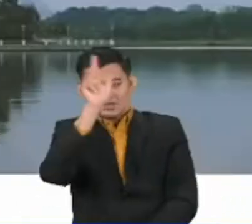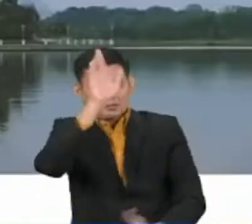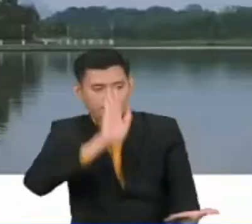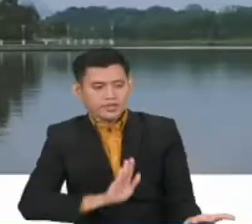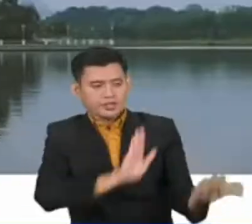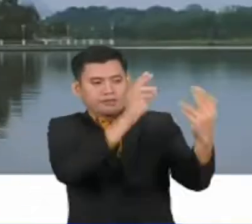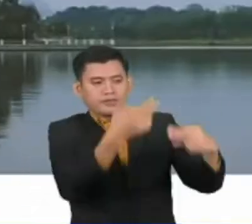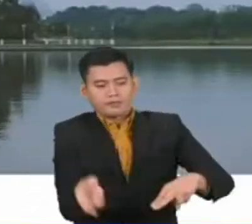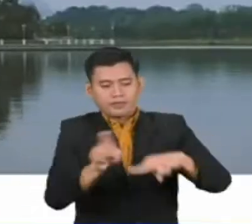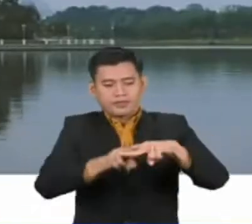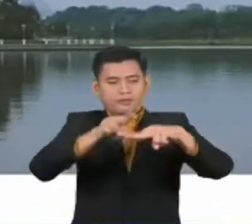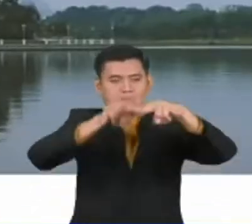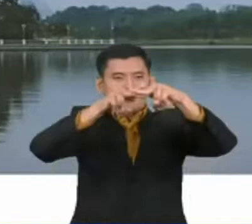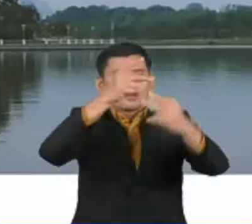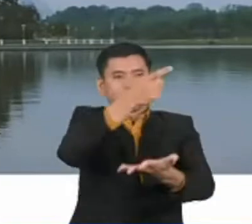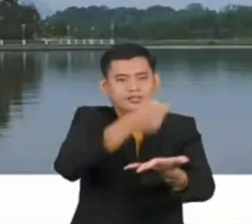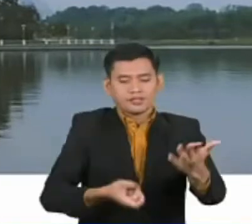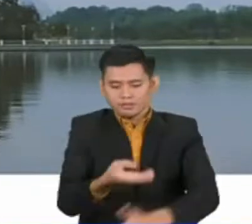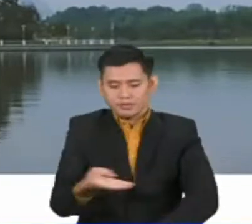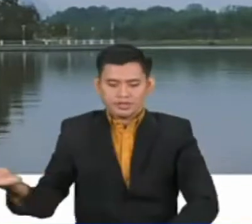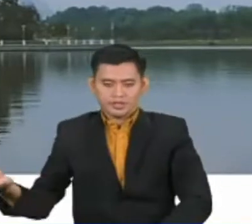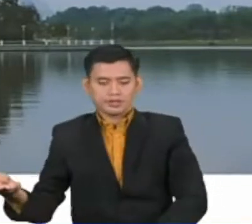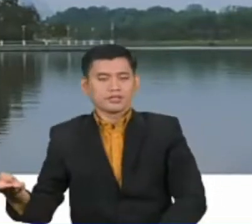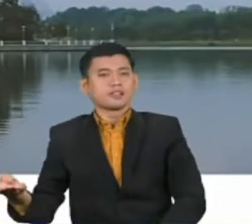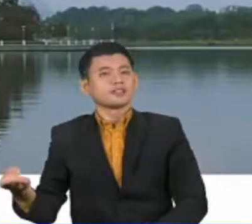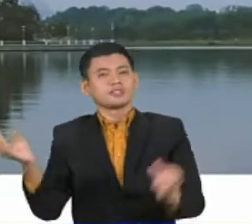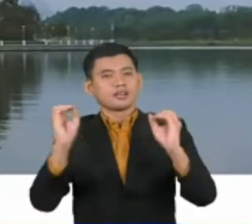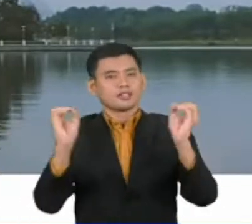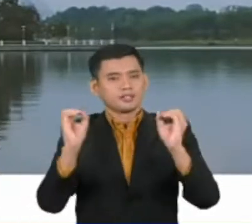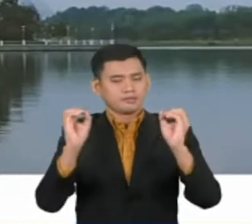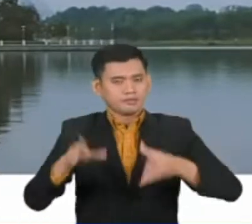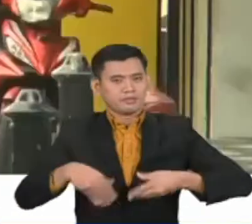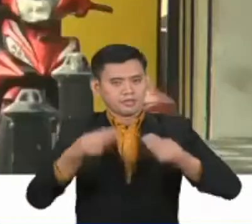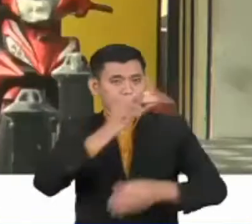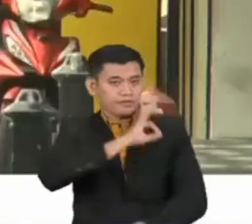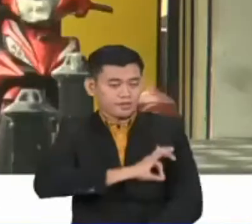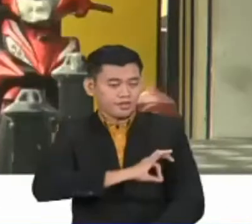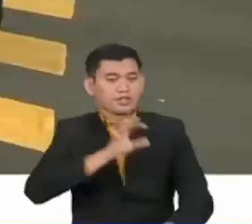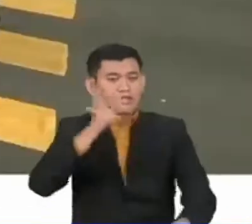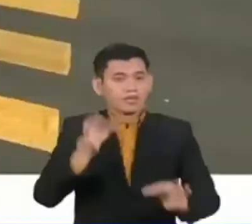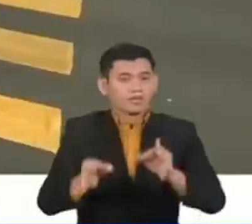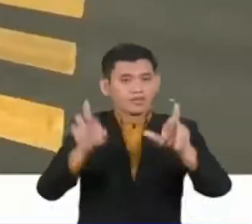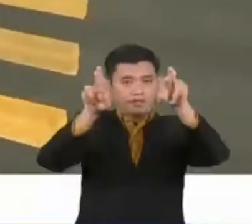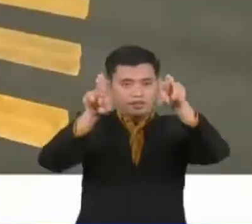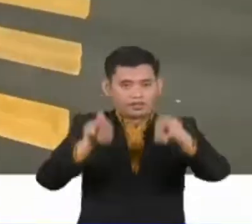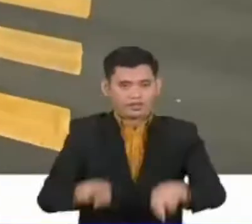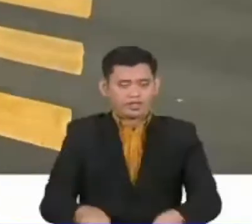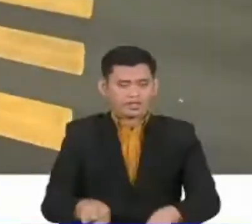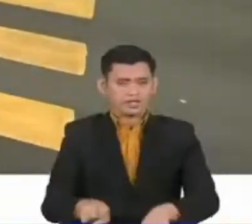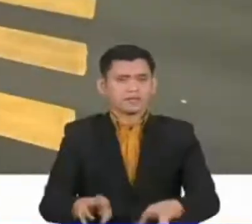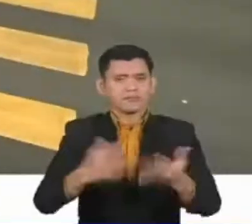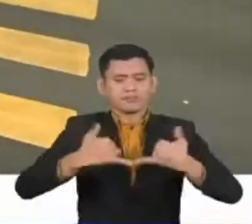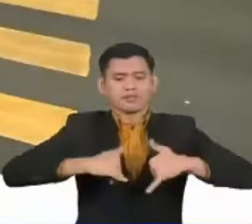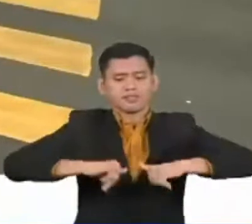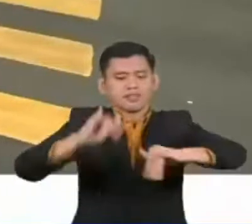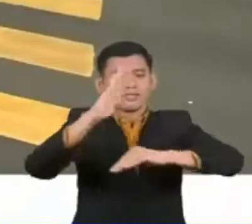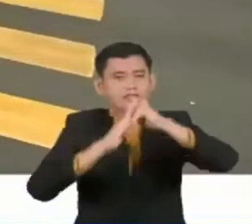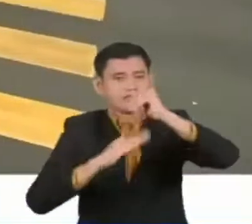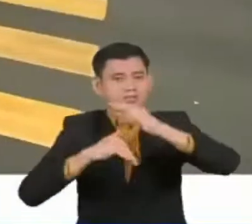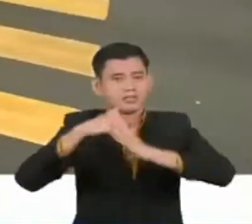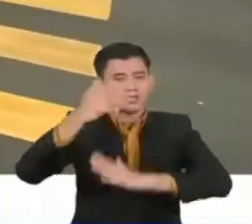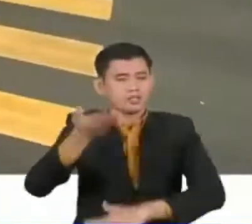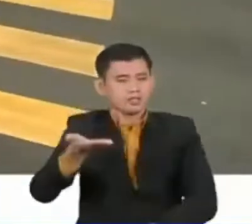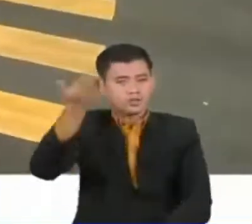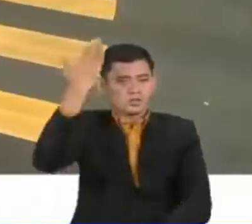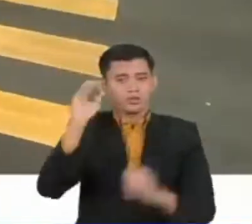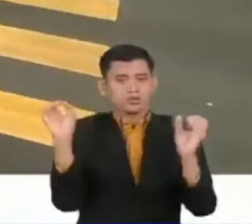semasa tidak akan membuahkan hasil sekiranya keluarga Malaysia masih terperangkap dalam keselesaan dahulu dan gagal